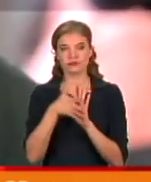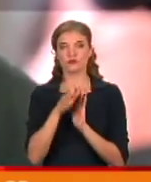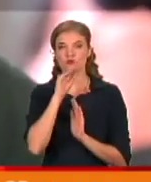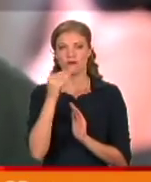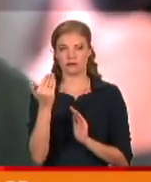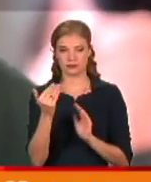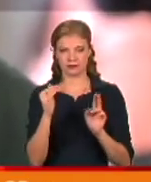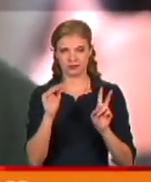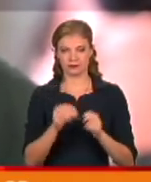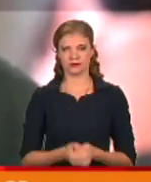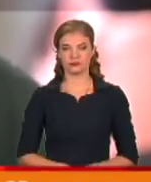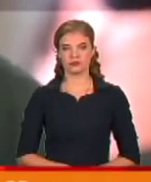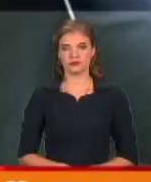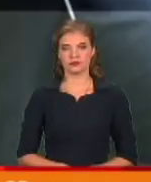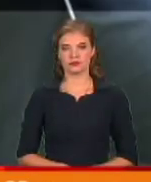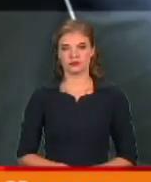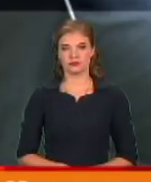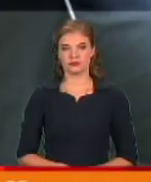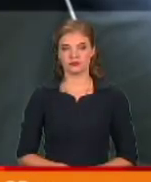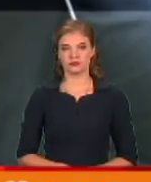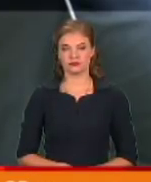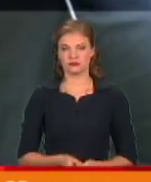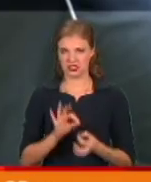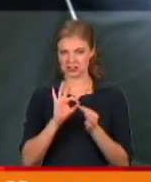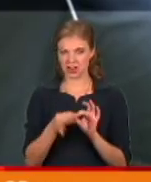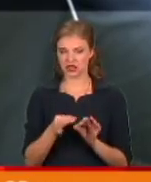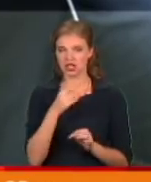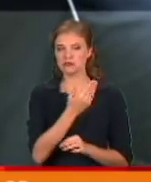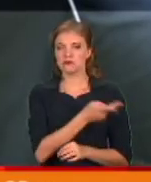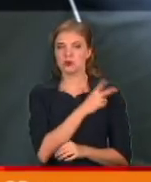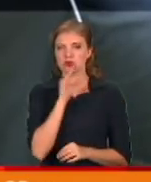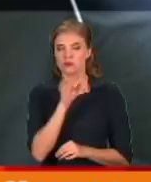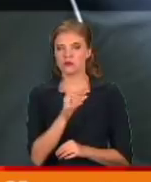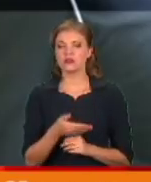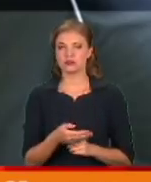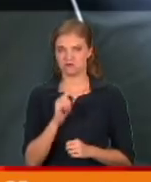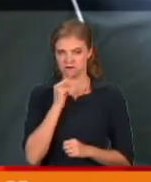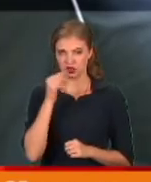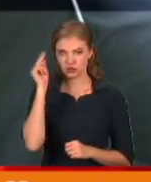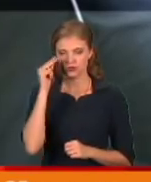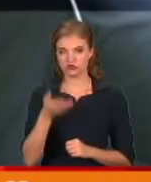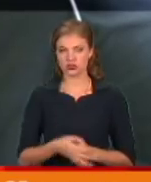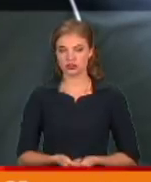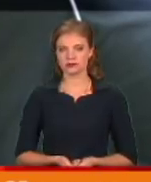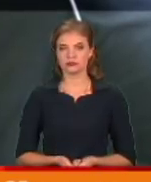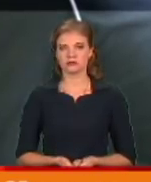ази. Хочеть – це хотіть. А складна взагалі мова, наскільки легко це вчити?